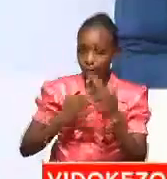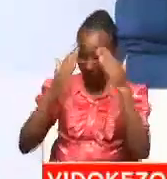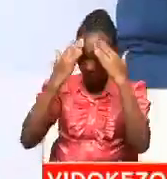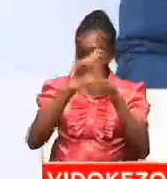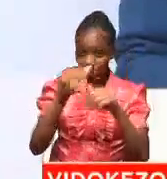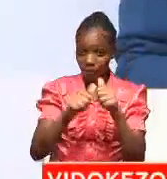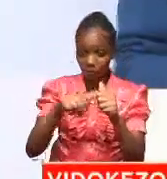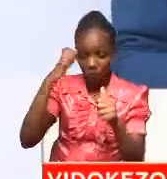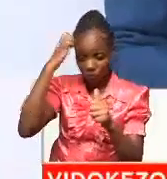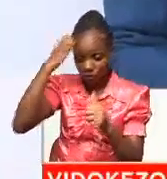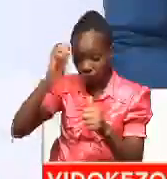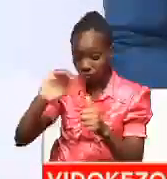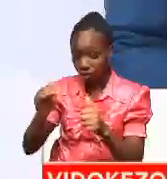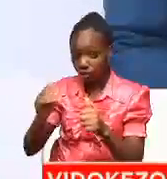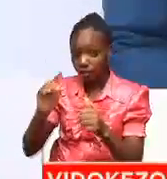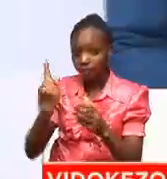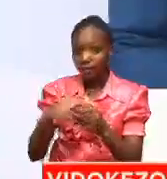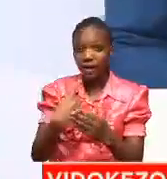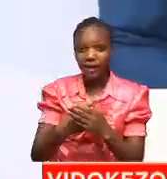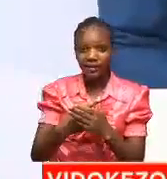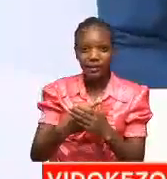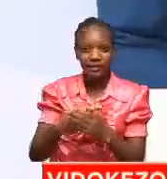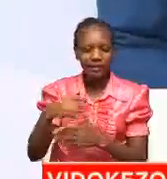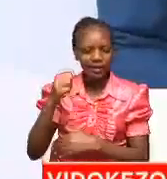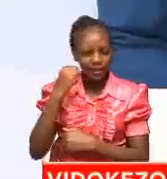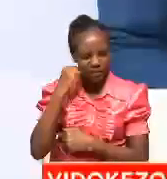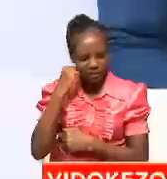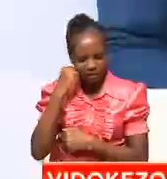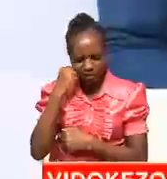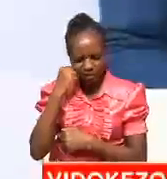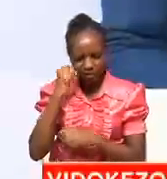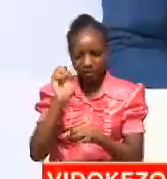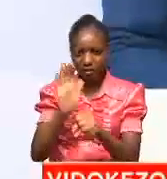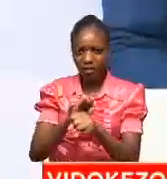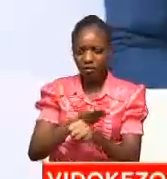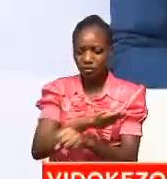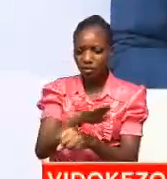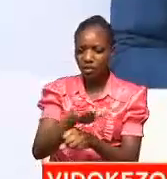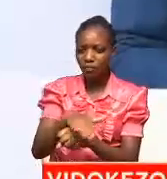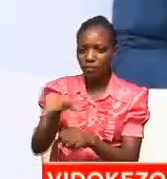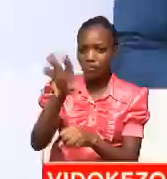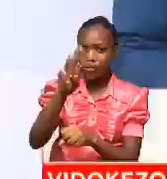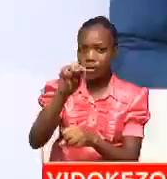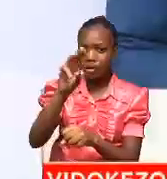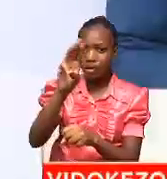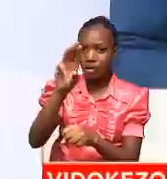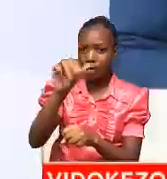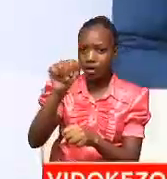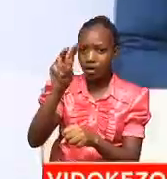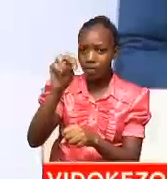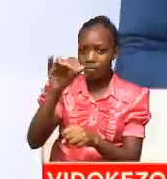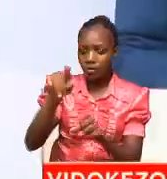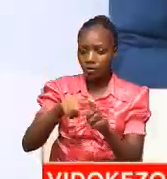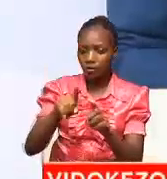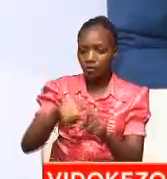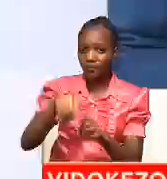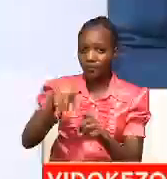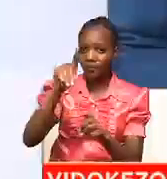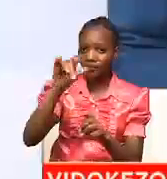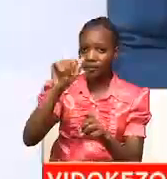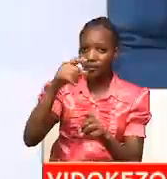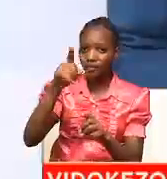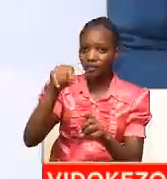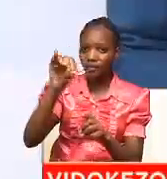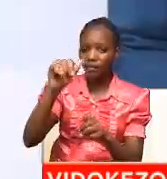kaunti ya Uasin Gishu na ni kuwa hofu imetanda katika mtaa ya Mwanzo, Kidiwa na Shauri mjini Eldoret baada ya